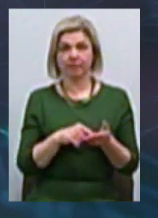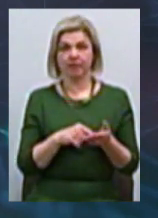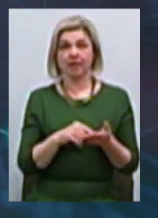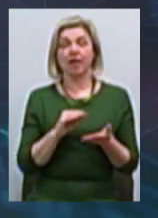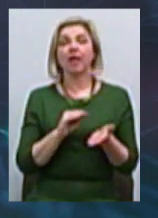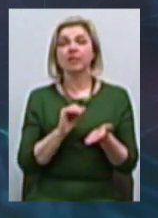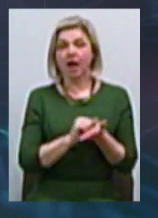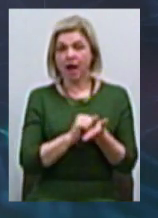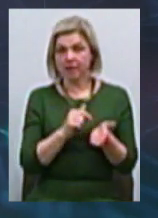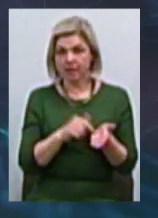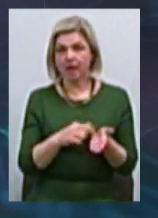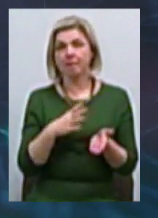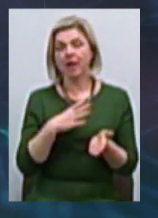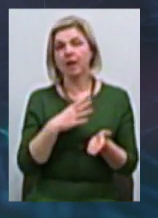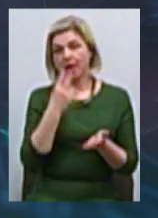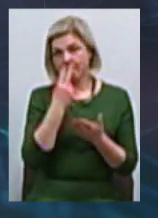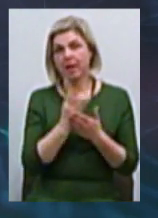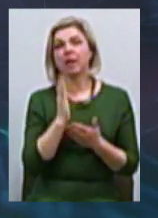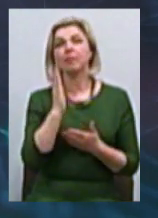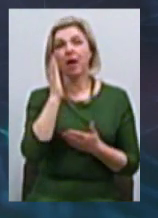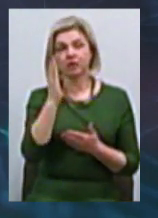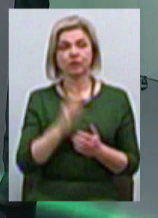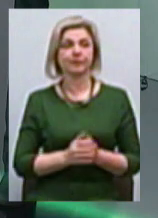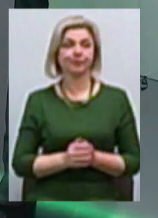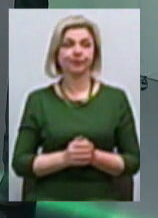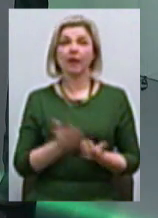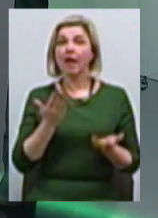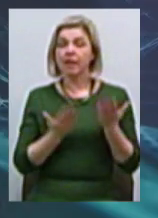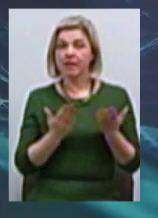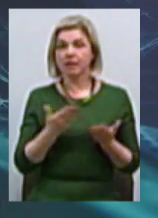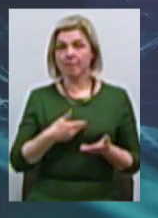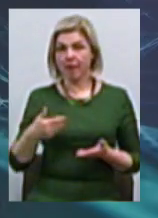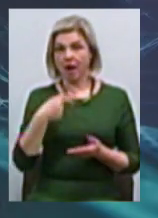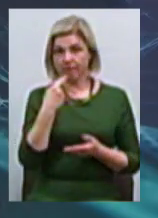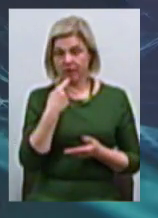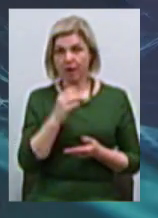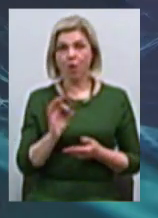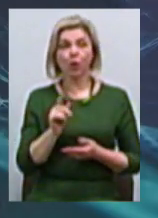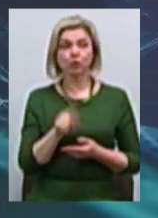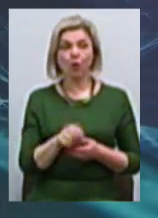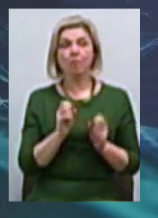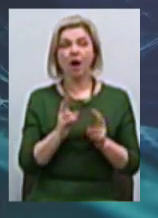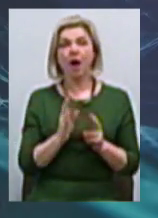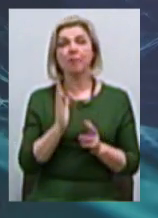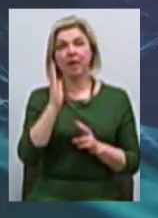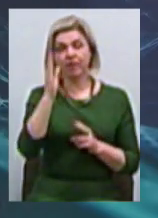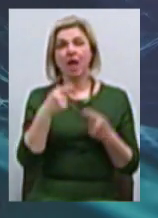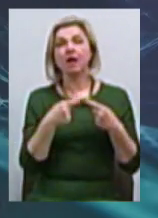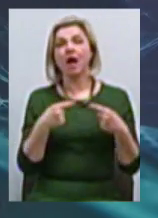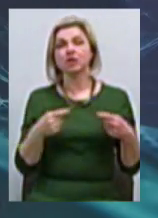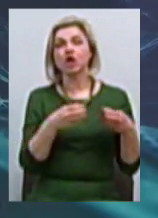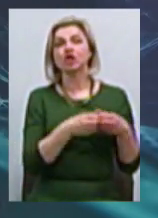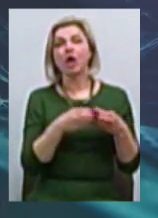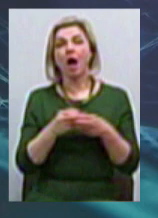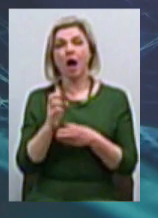були передбачені? Если мы говорим про то, как прогнозировались разными штабами разных кандидатов,